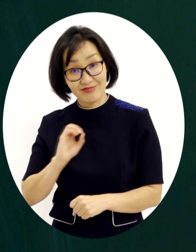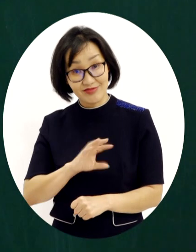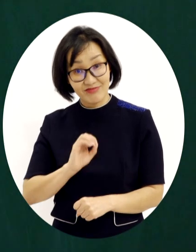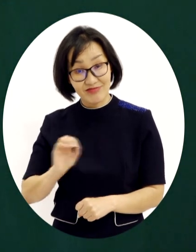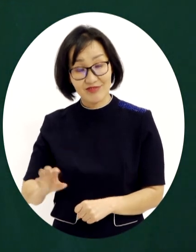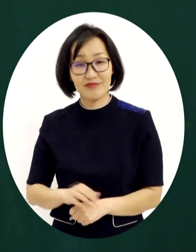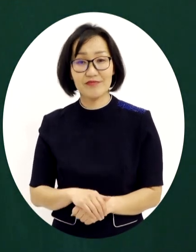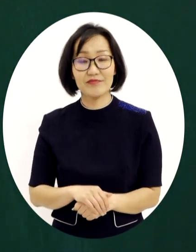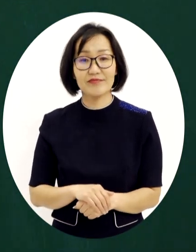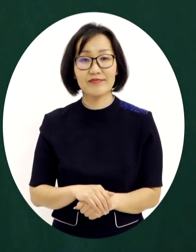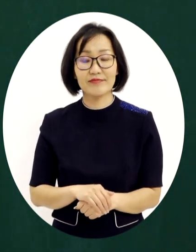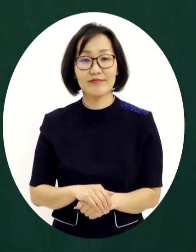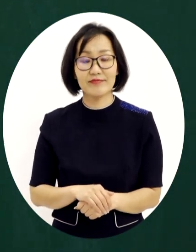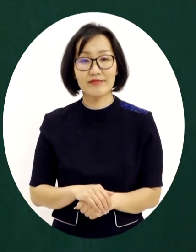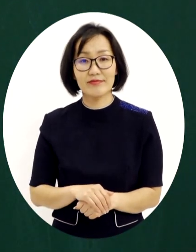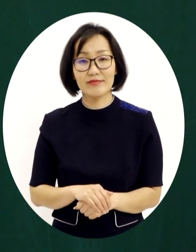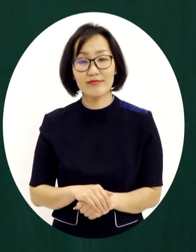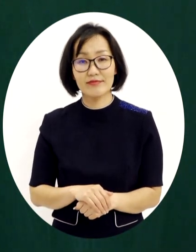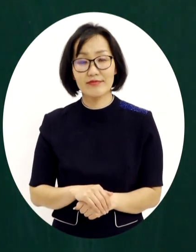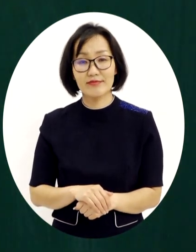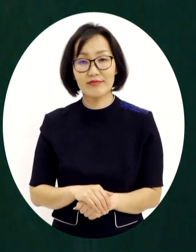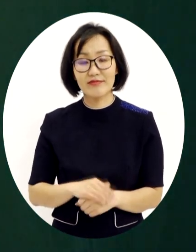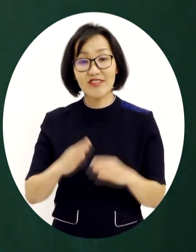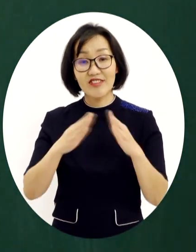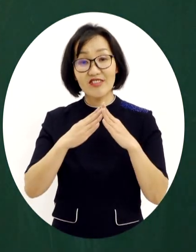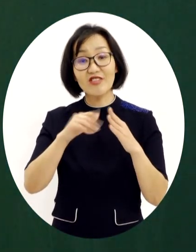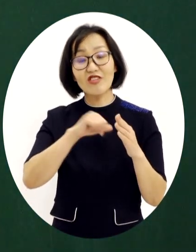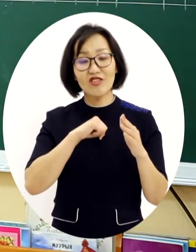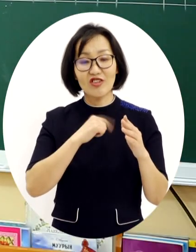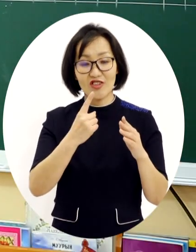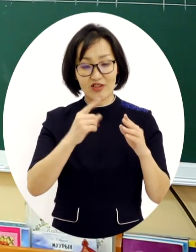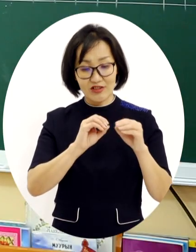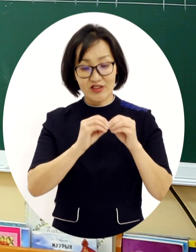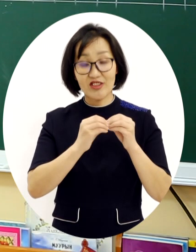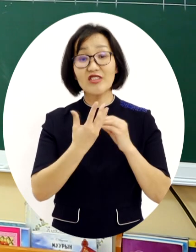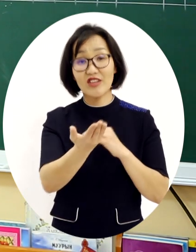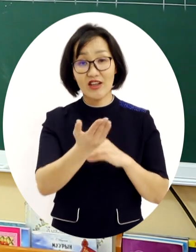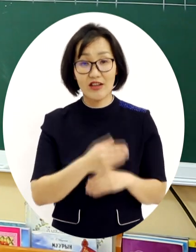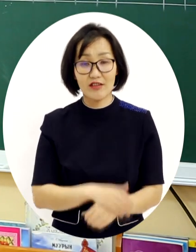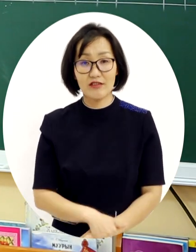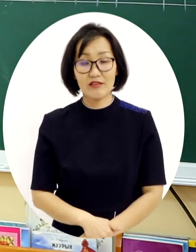2020. За бүгдээрээ дэвтэртээ тэмдэглэгээнүүдийг хийх нь вэ шүү. 1-1